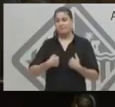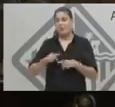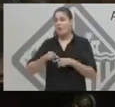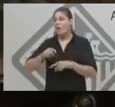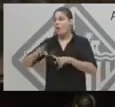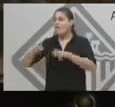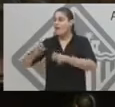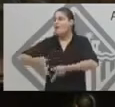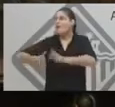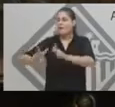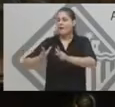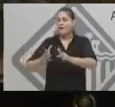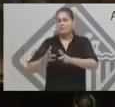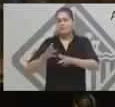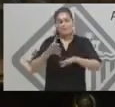neoliberalisme.